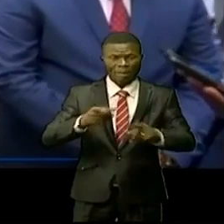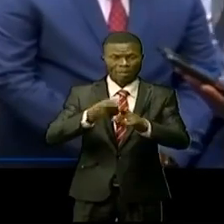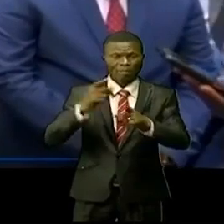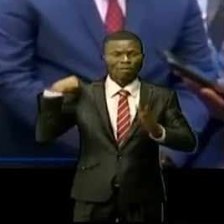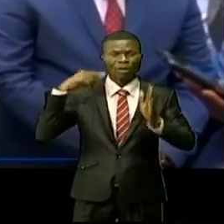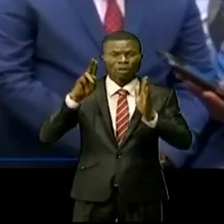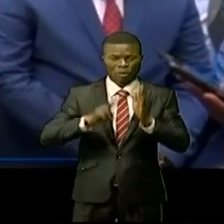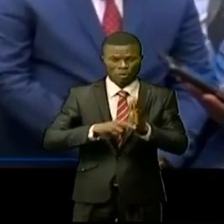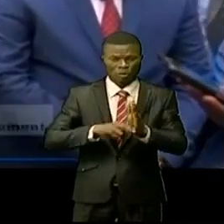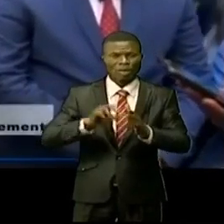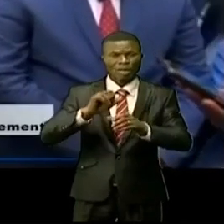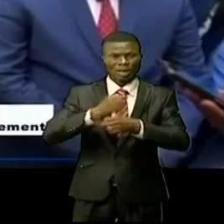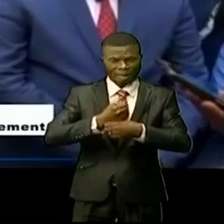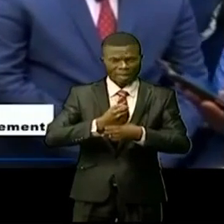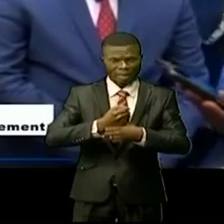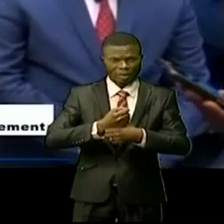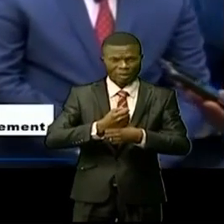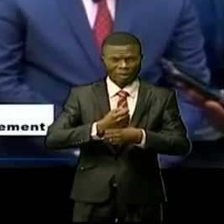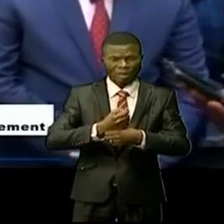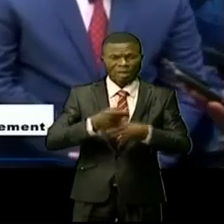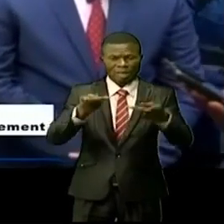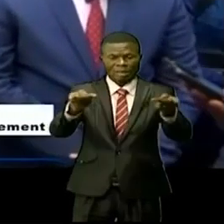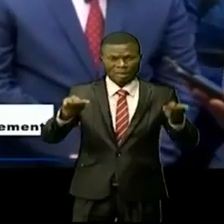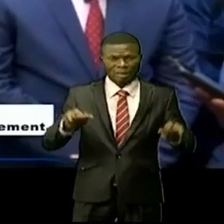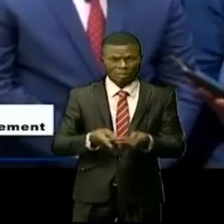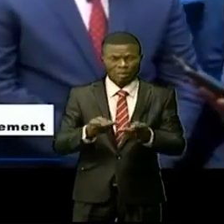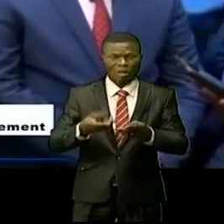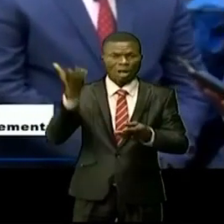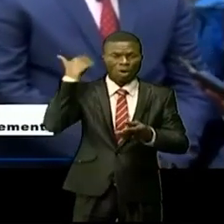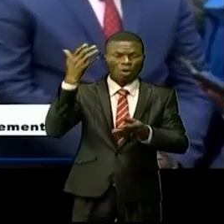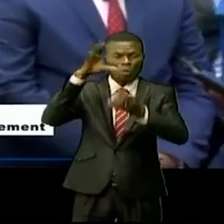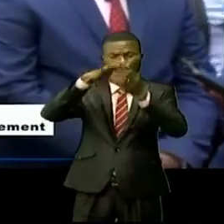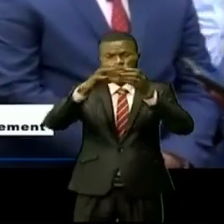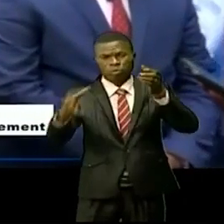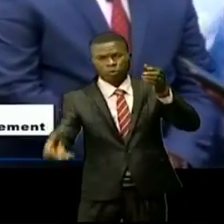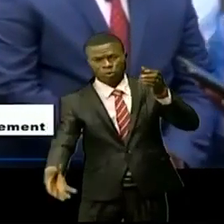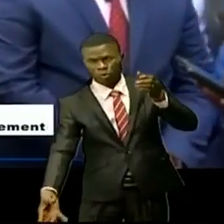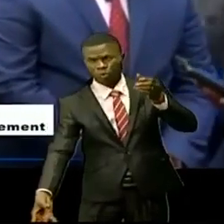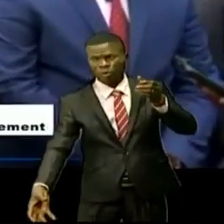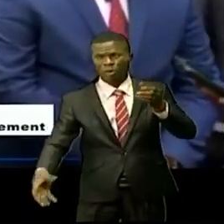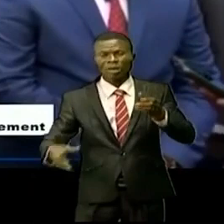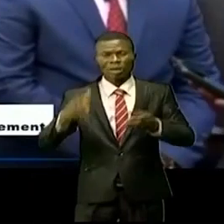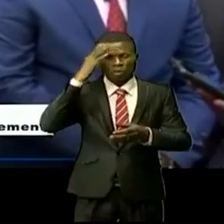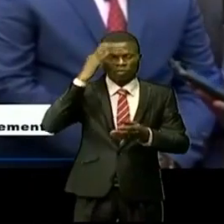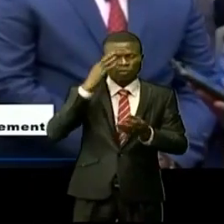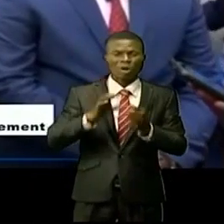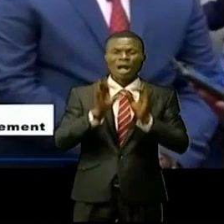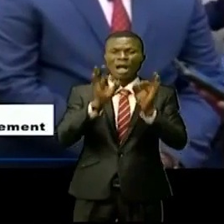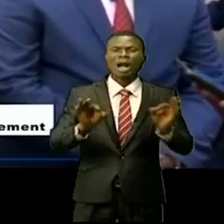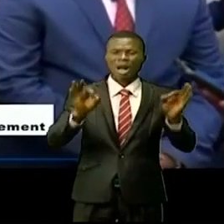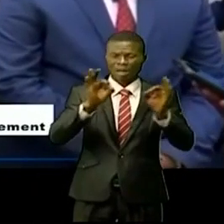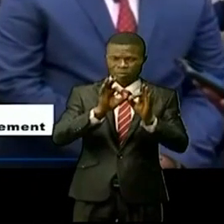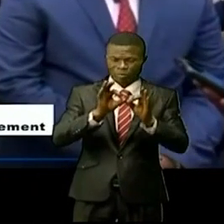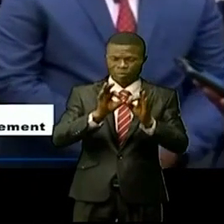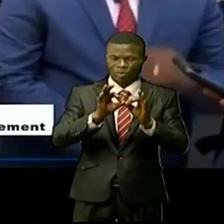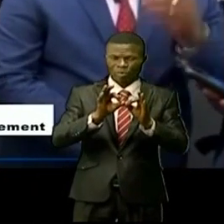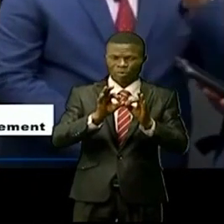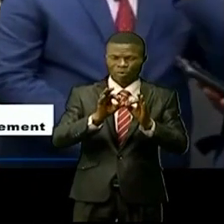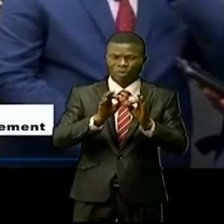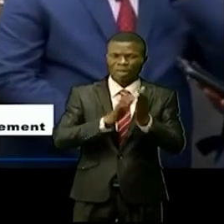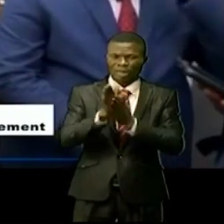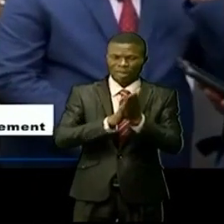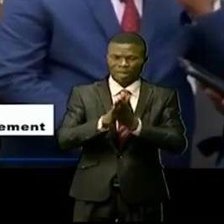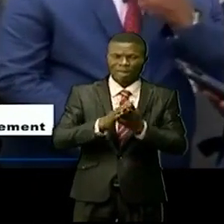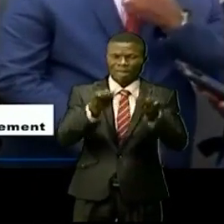la restauration du site des chutes Wagenya. Vous connaissez l'importance que nous avons de